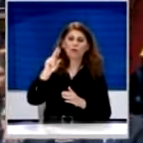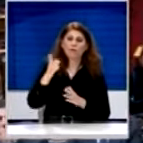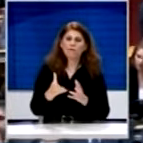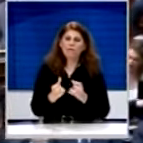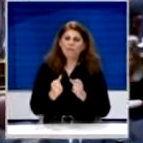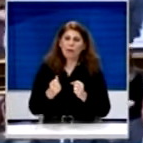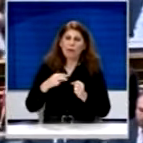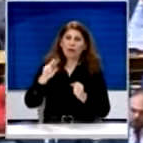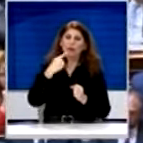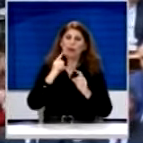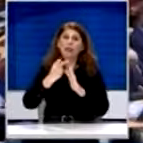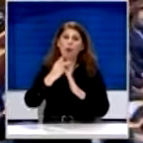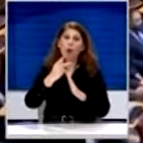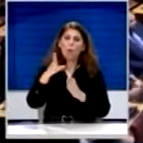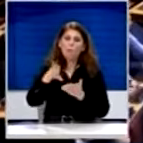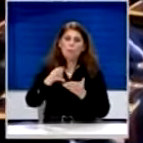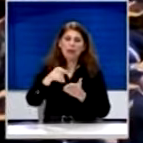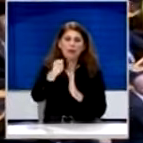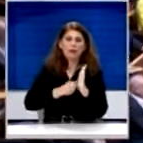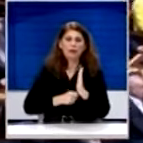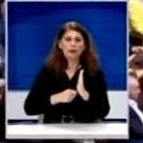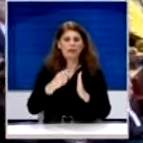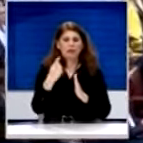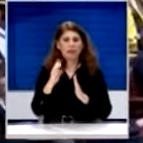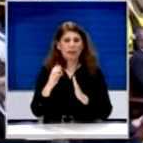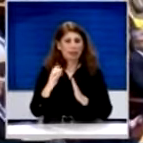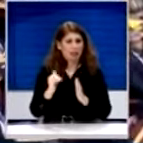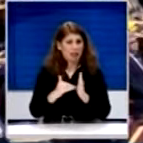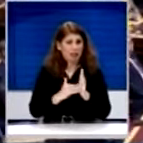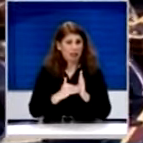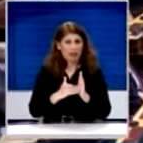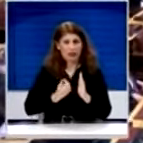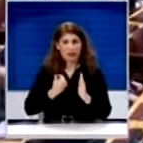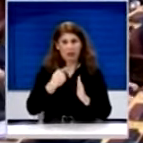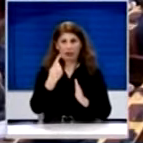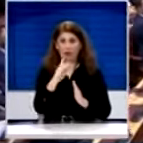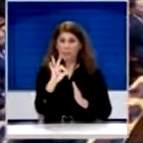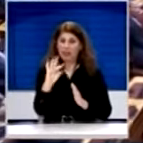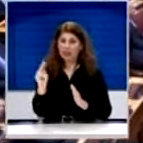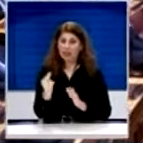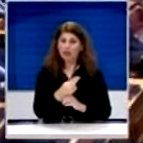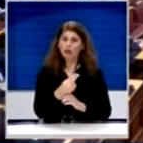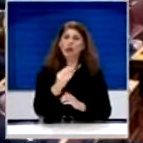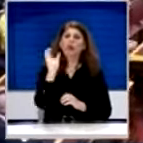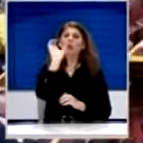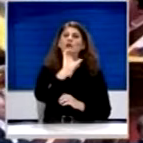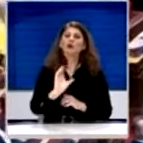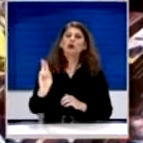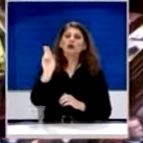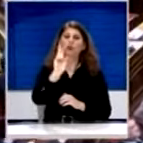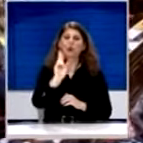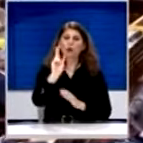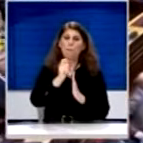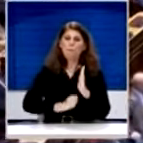Στο μεταξύ, αντιδράσεις προκάλεσε τοποθέτηση την οποία έκανε ο πρόεδρος της Ελληνικής Λύσης Κυριάκος Βελόπουλος, που αναφερόμενος στους βουλευτές